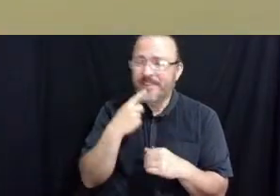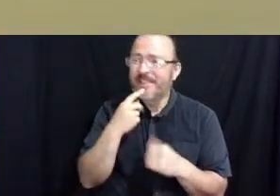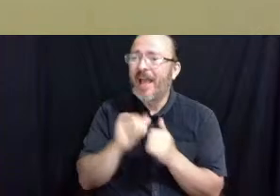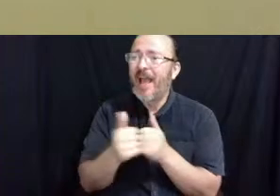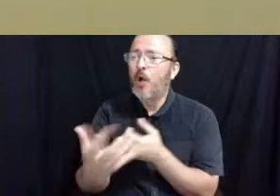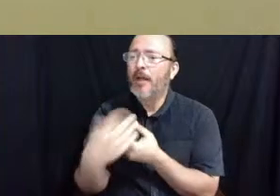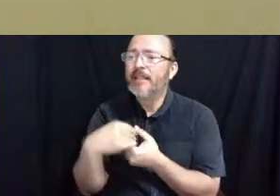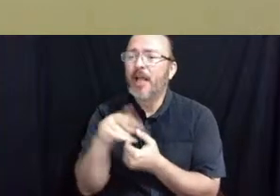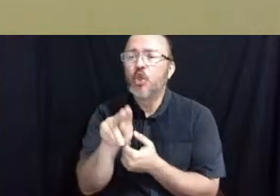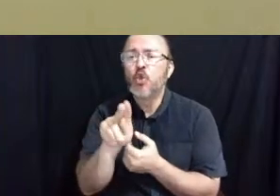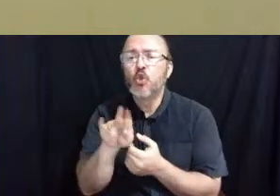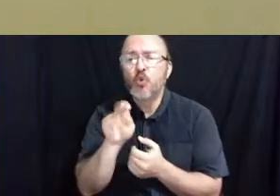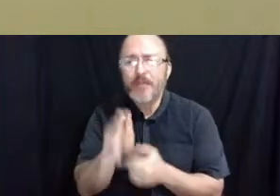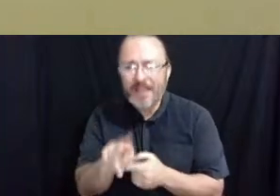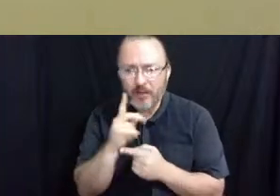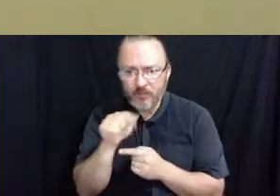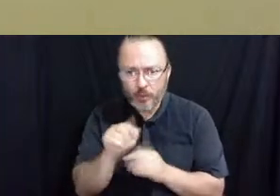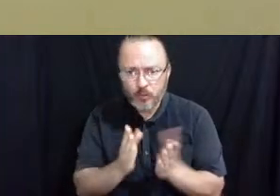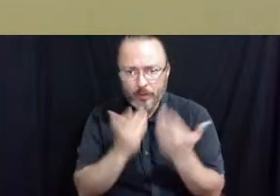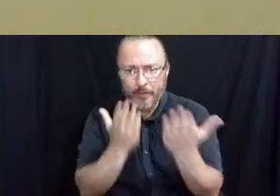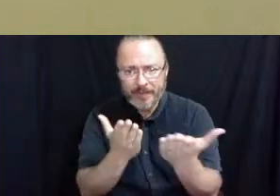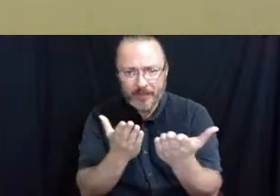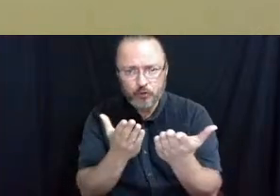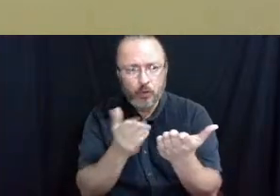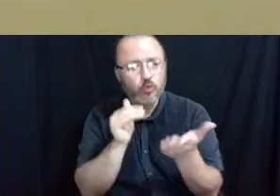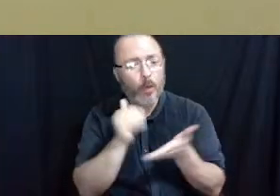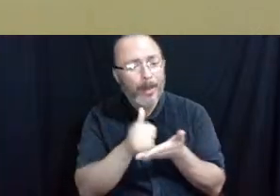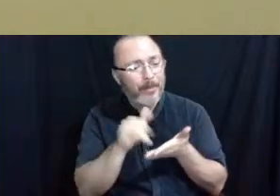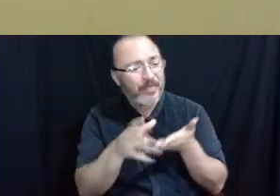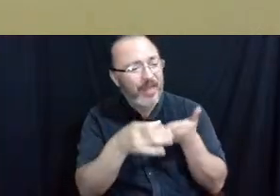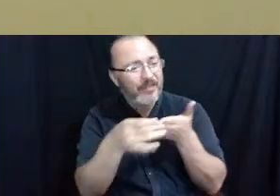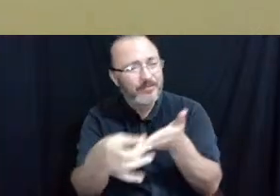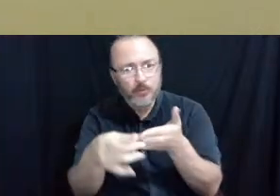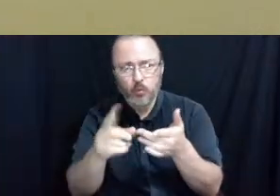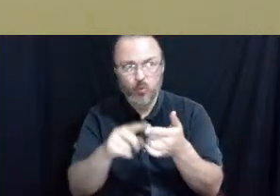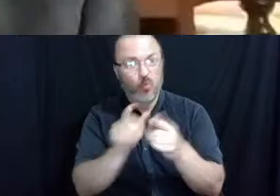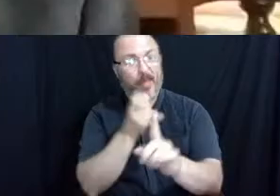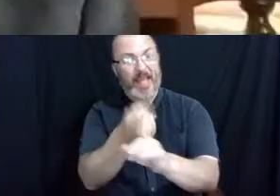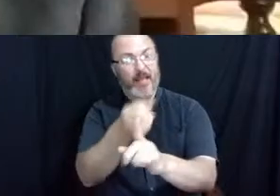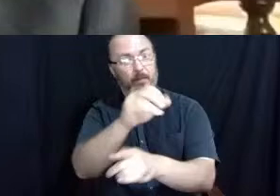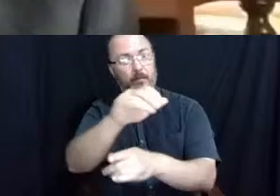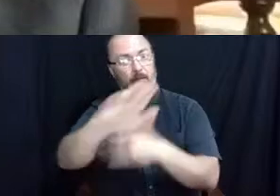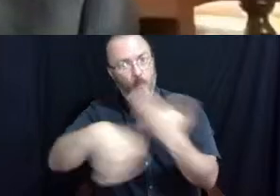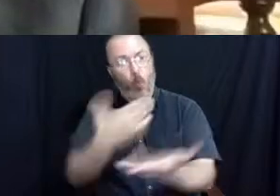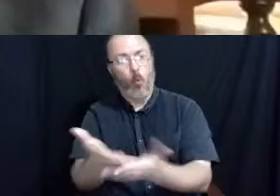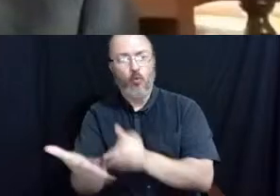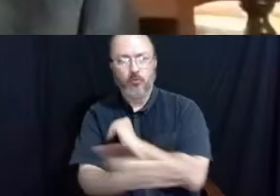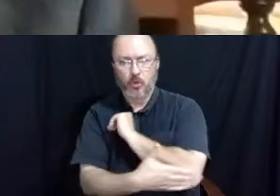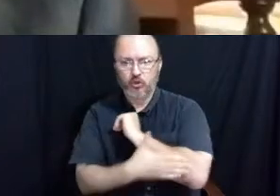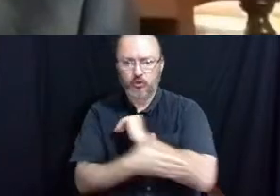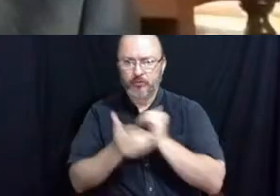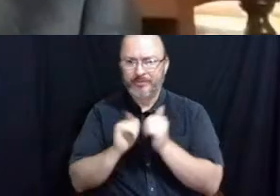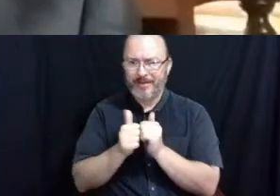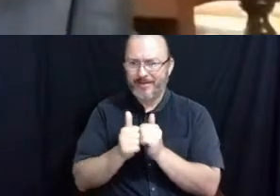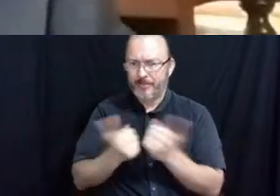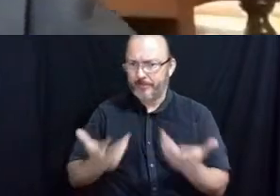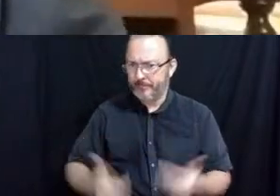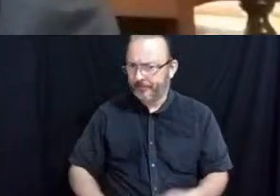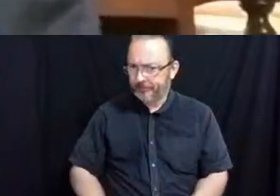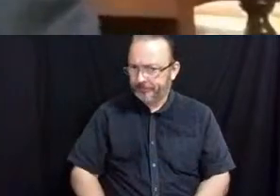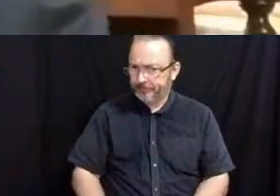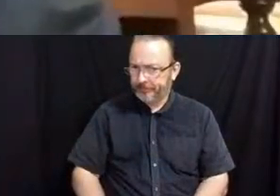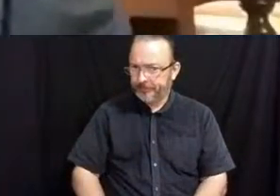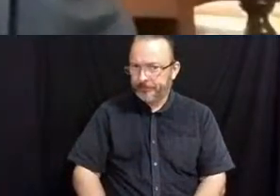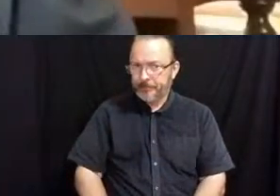des syndicats d'enseignants à ces recommandations de l'ORGM afin de les mettre en œuvre au niveau des différents pays? Philbert Bates.